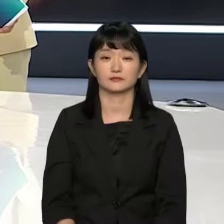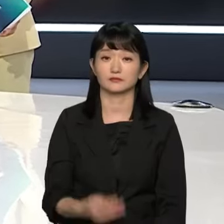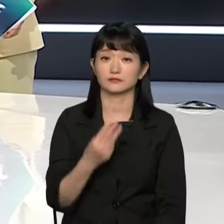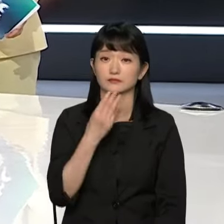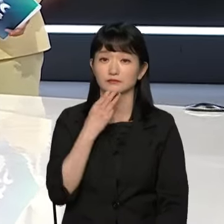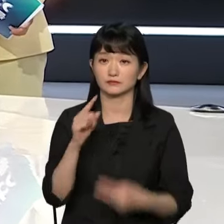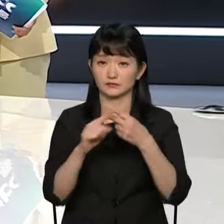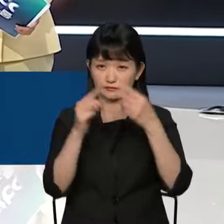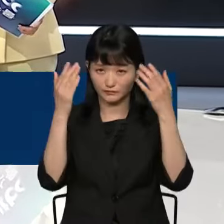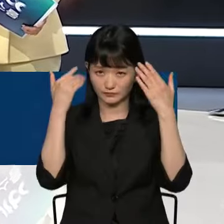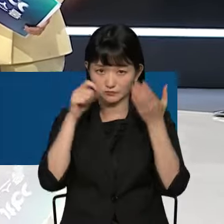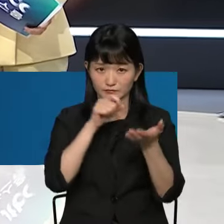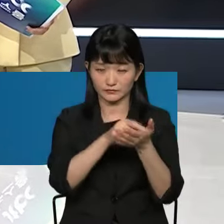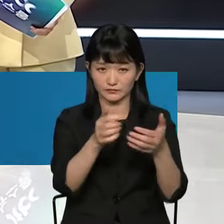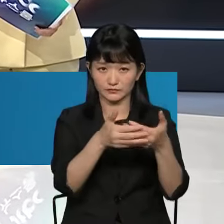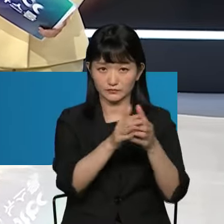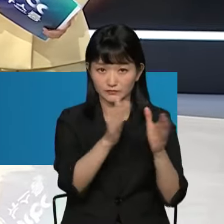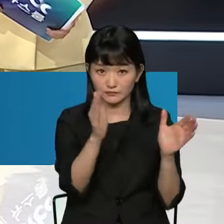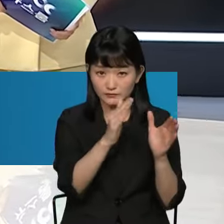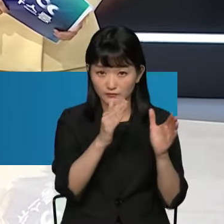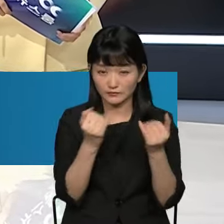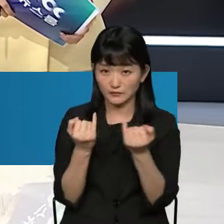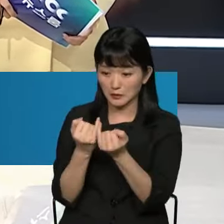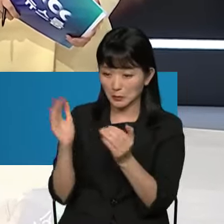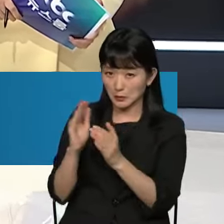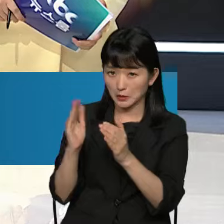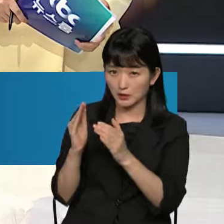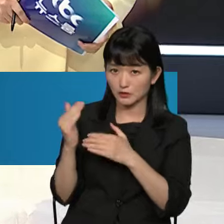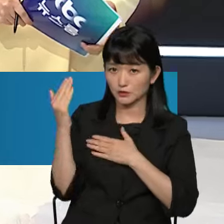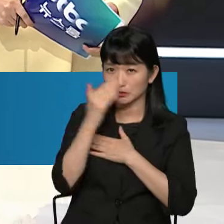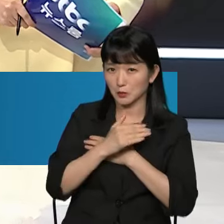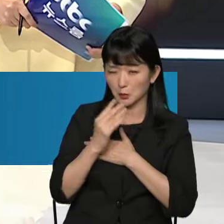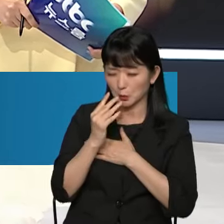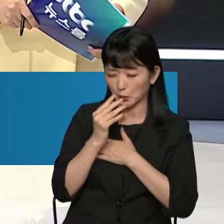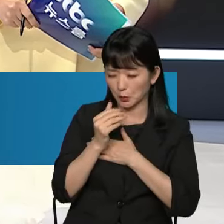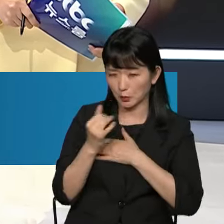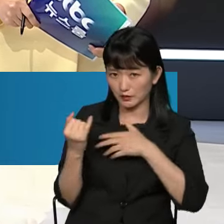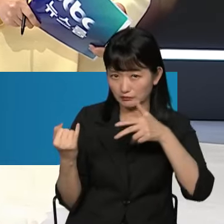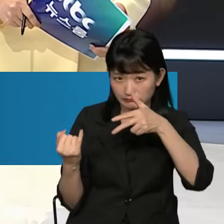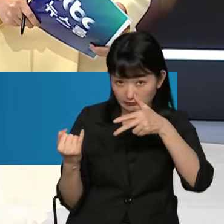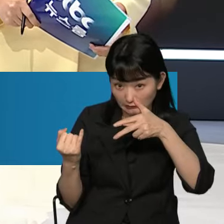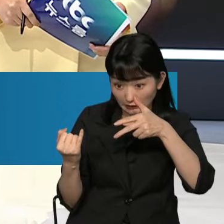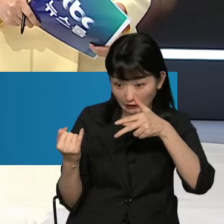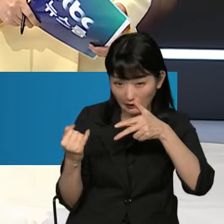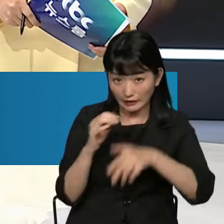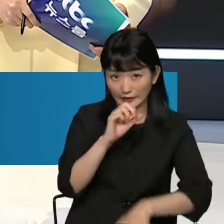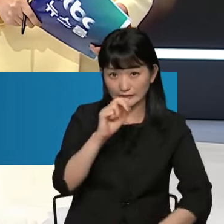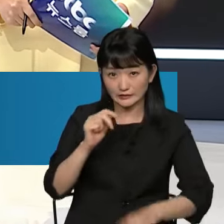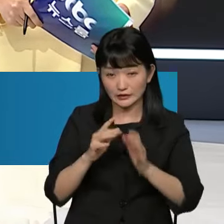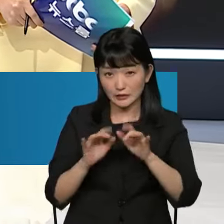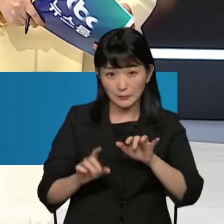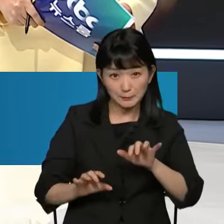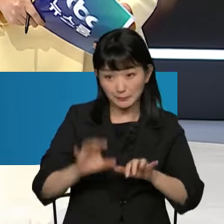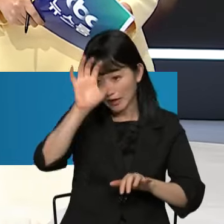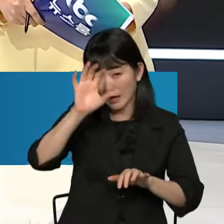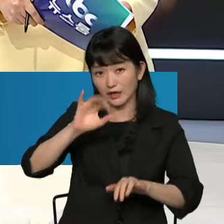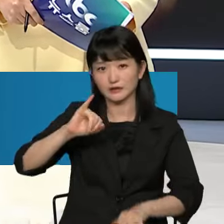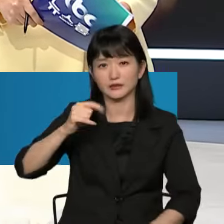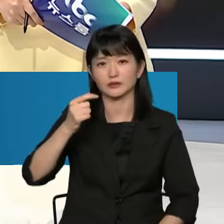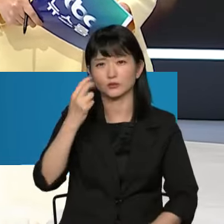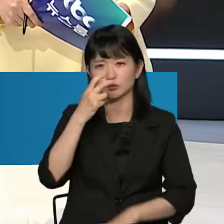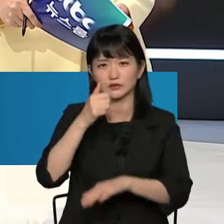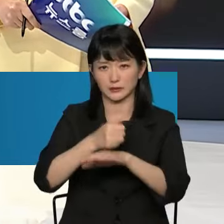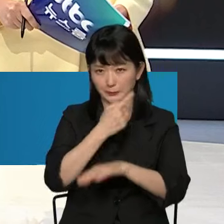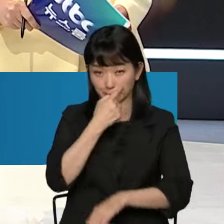서울의 한 중학교 축구부 학생들이 여학생들의 신체를 몰래 찍은 뒤 SNS에서 공유한 것으로 JTBC 취재